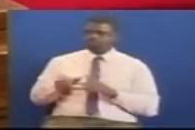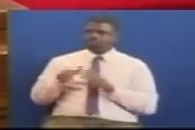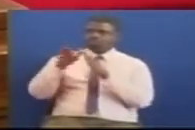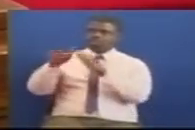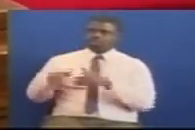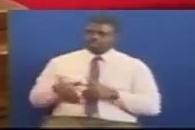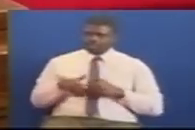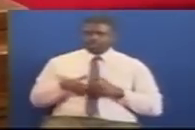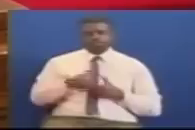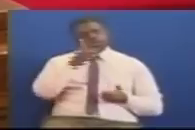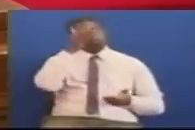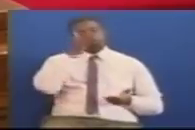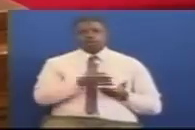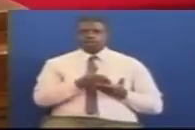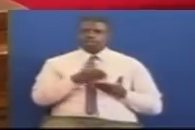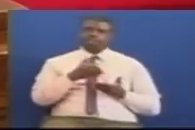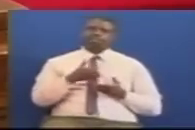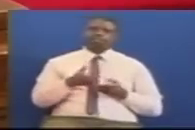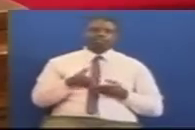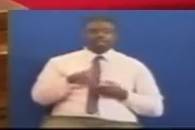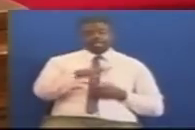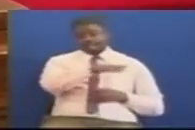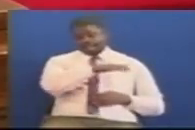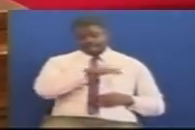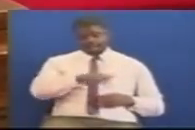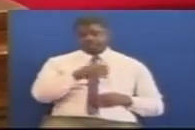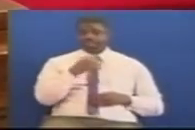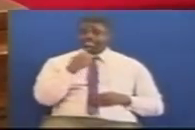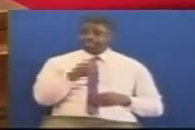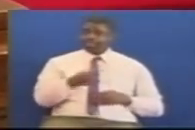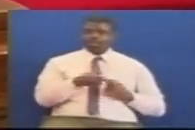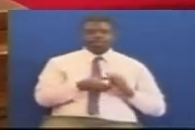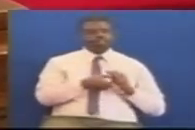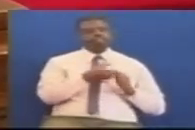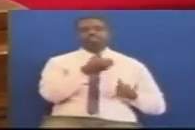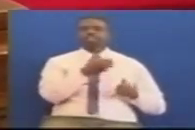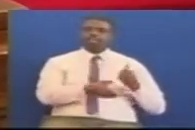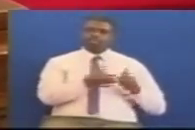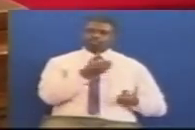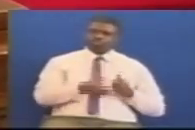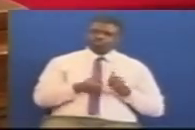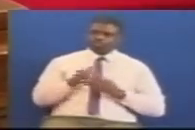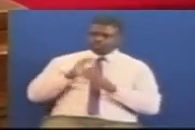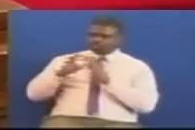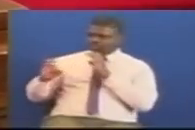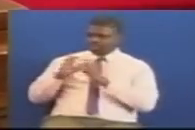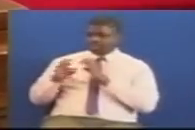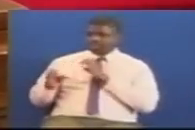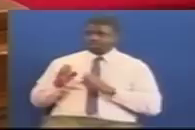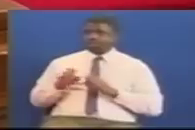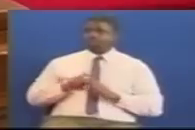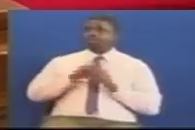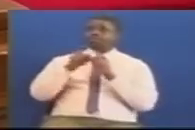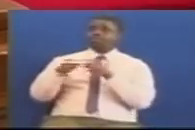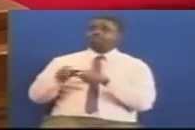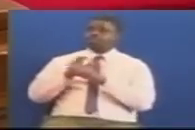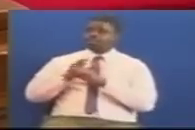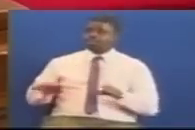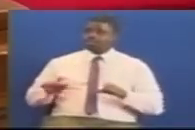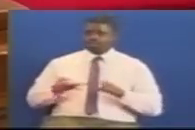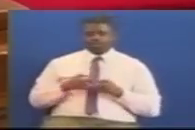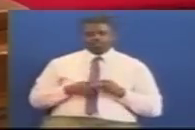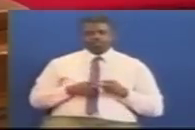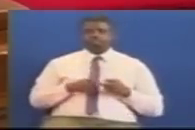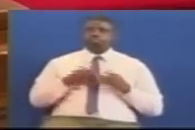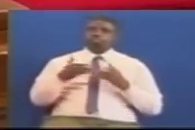kweli eneo alilolitaja lina changamoto ya mawasiliano, na nikiri kwamba nimekwishawahi kutembelea eneo lile na tumekwishachukua